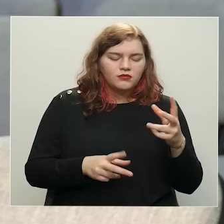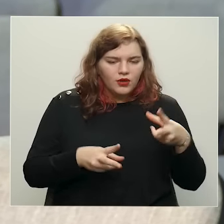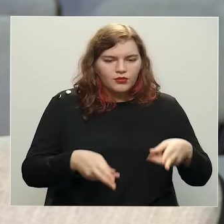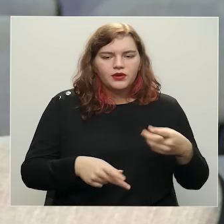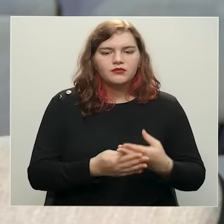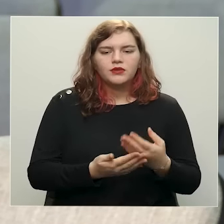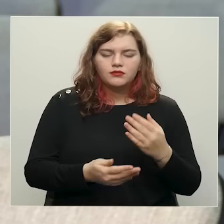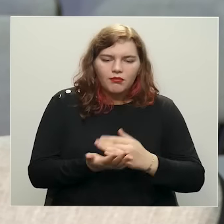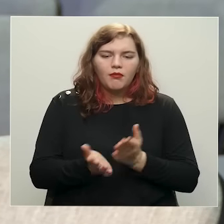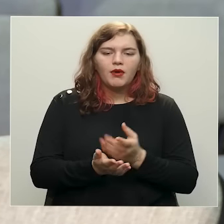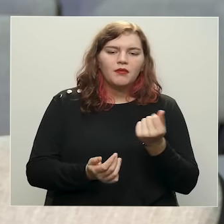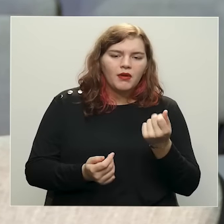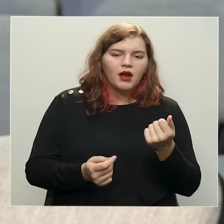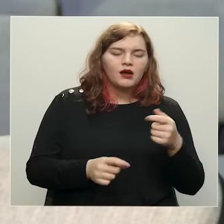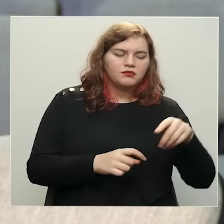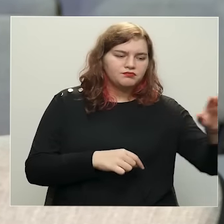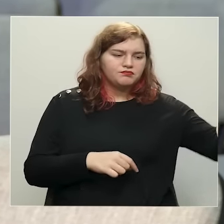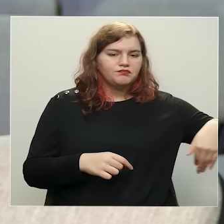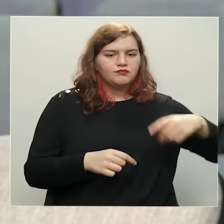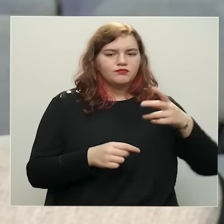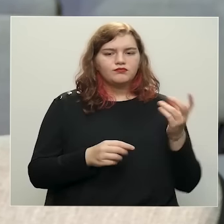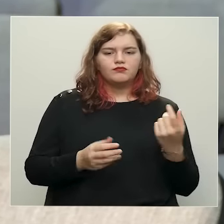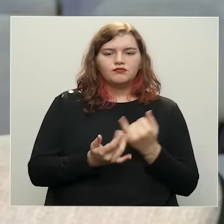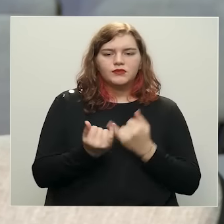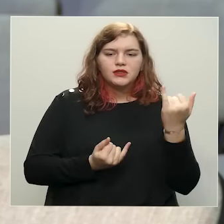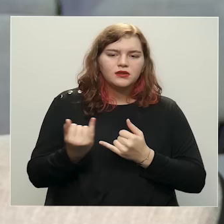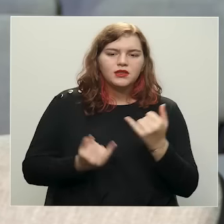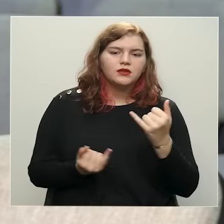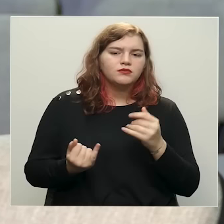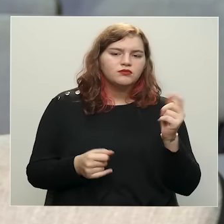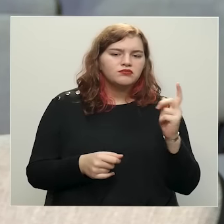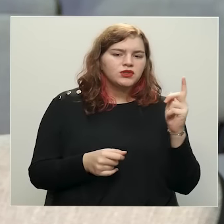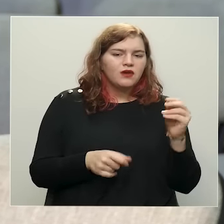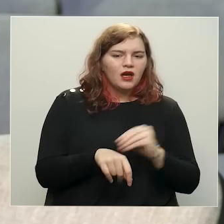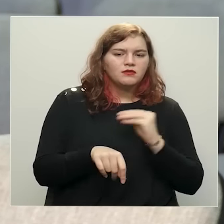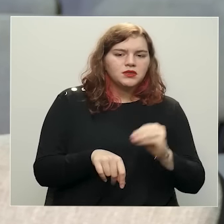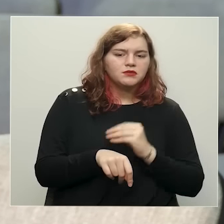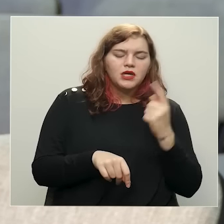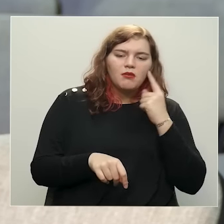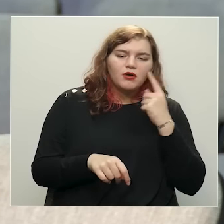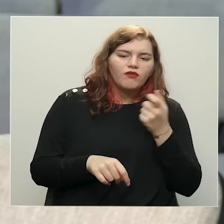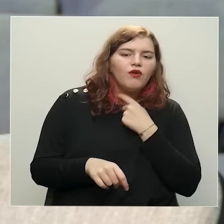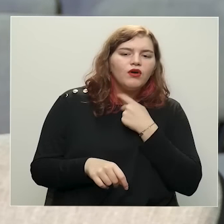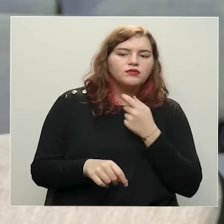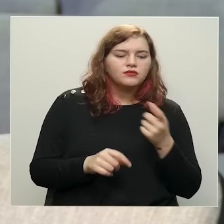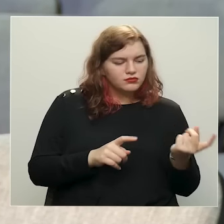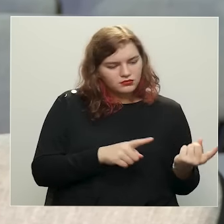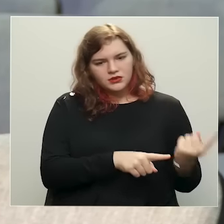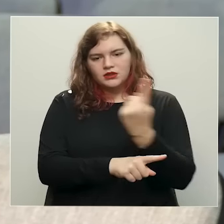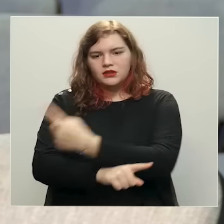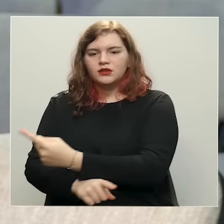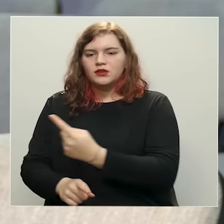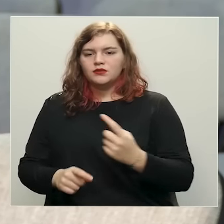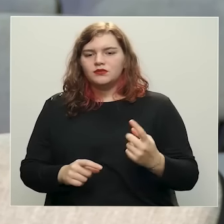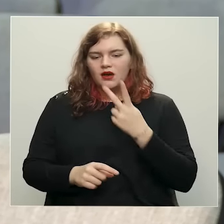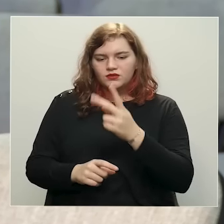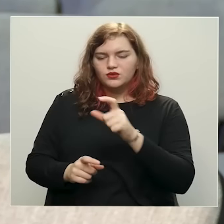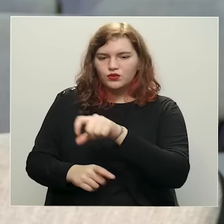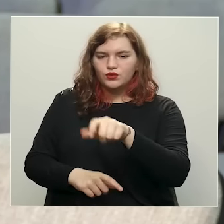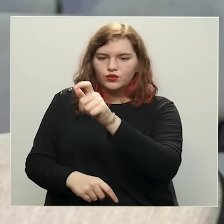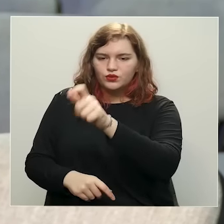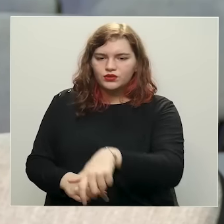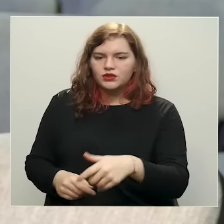acolo, pe marginea drumului, în câmp, și unul dintre ei a simțit așa, a auzit o voce, trece în partea cealaltă, a trecut dincolo, a văzut o cruce pe care